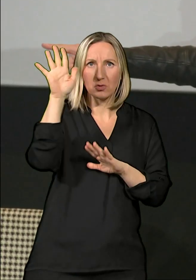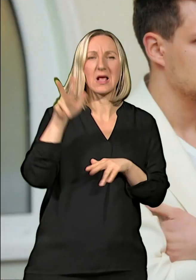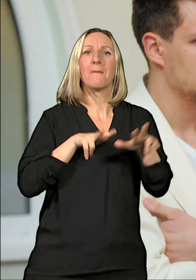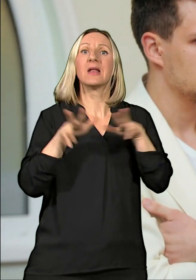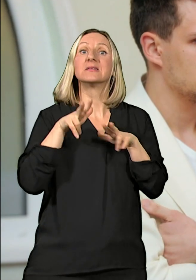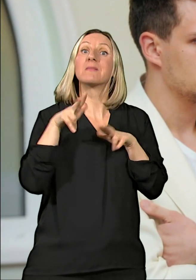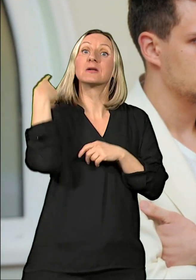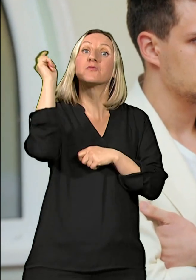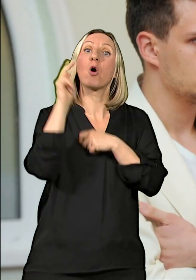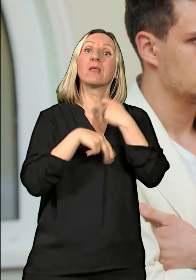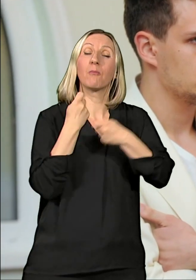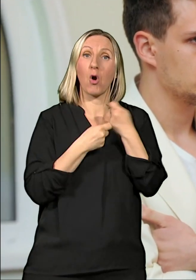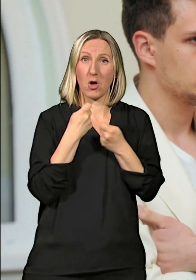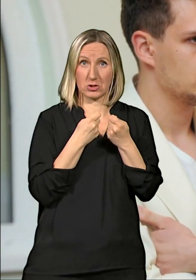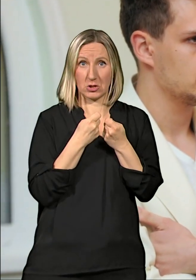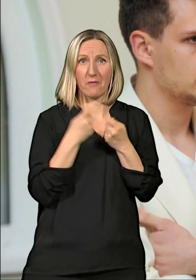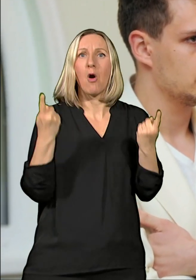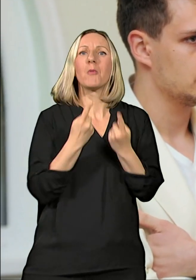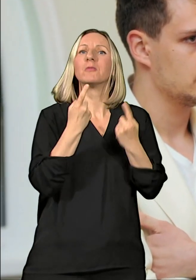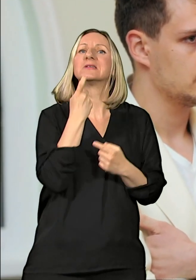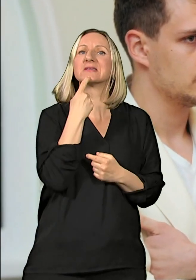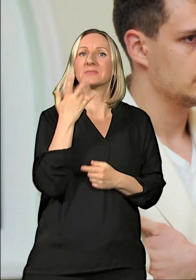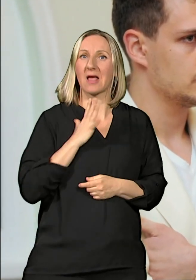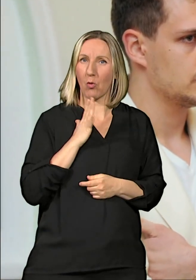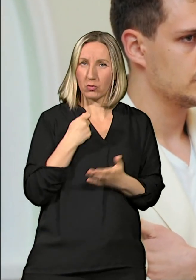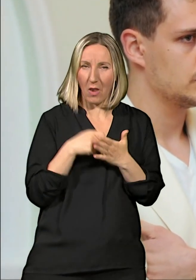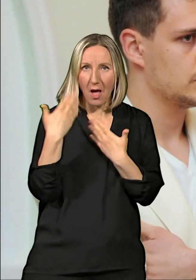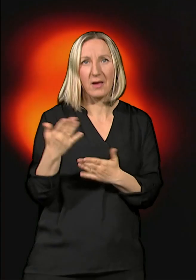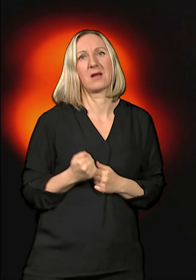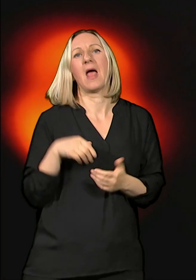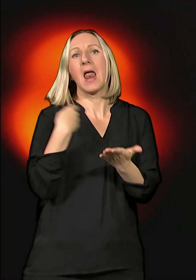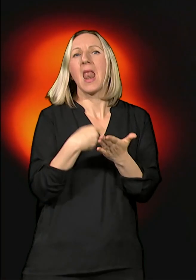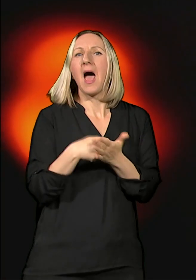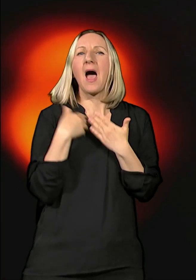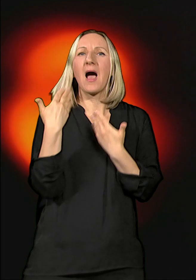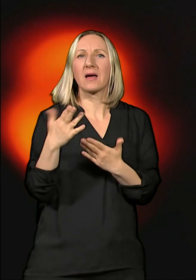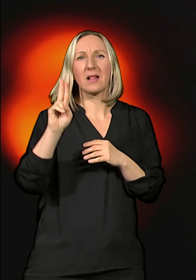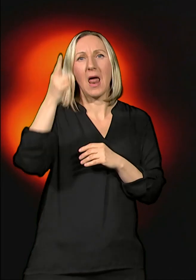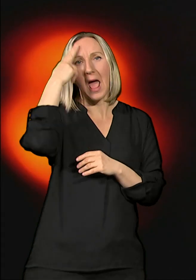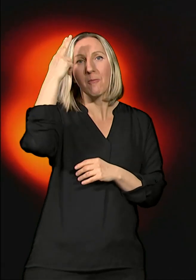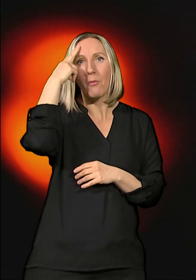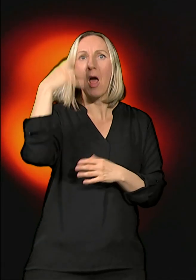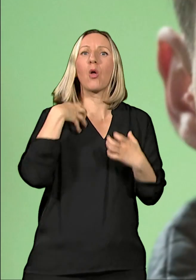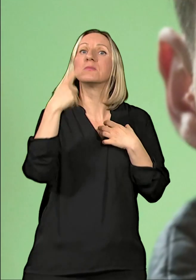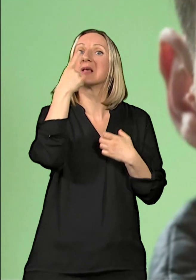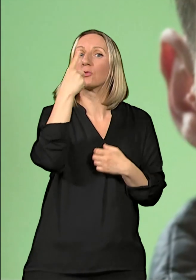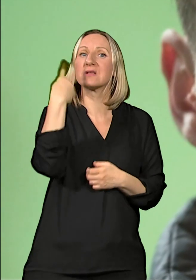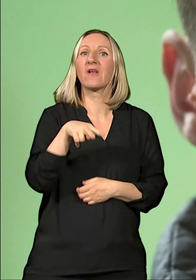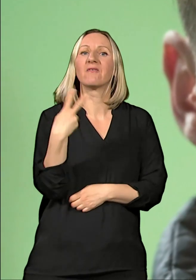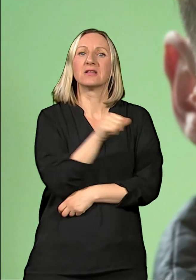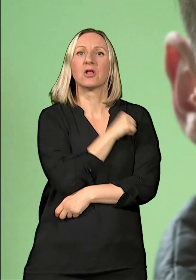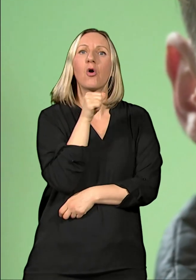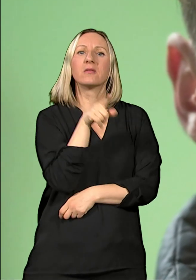za doprinos u predstavljanju i promociji srpske kulture, nagrada za najpopularnijeg glumca Rusije u 2020. po